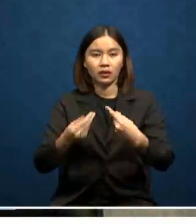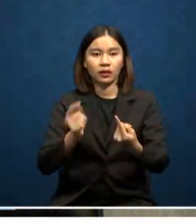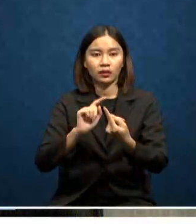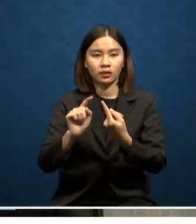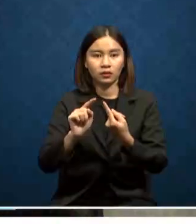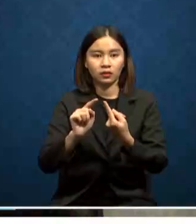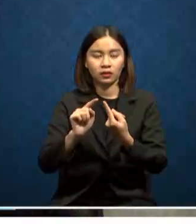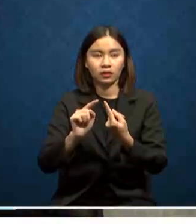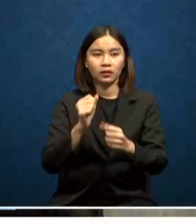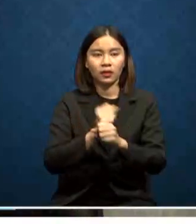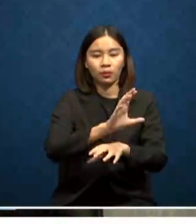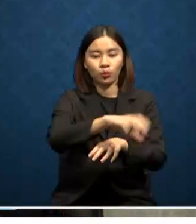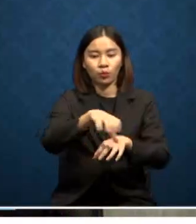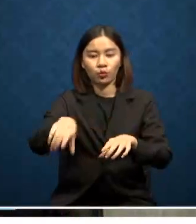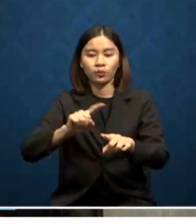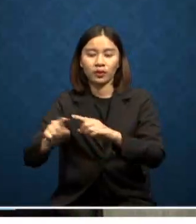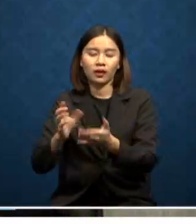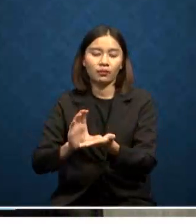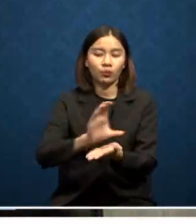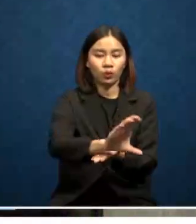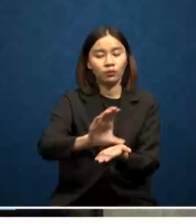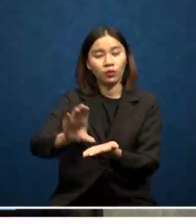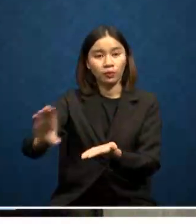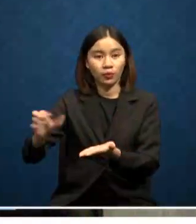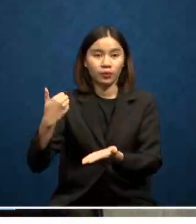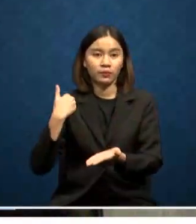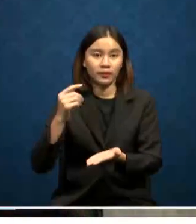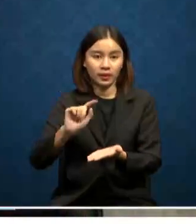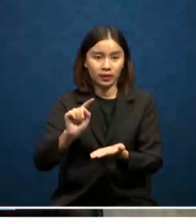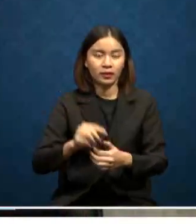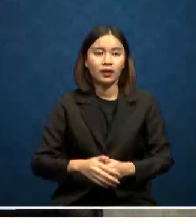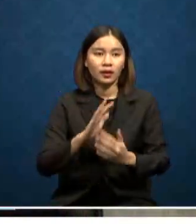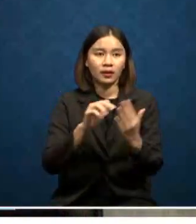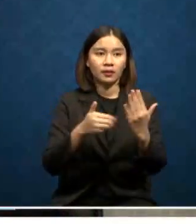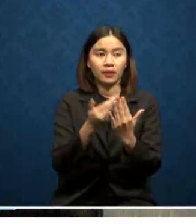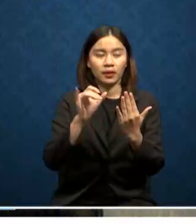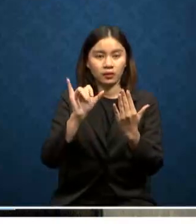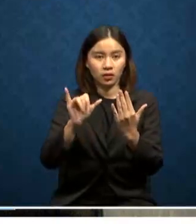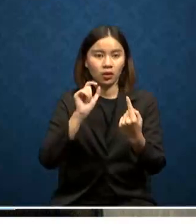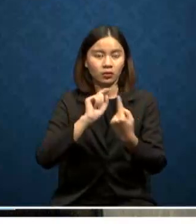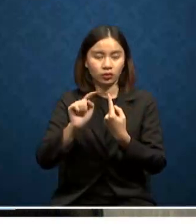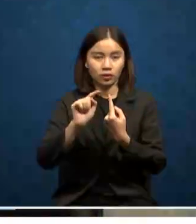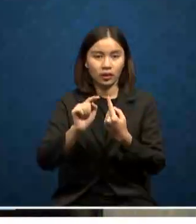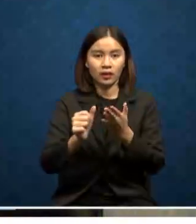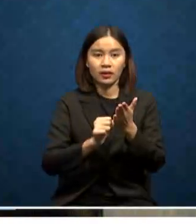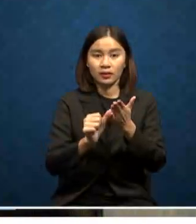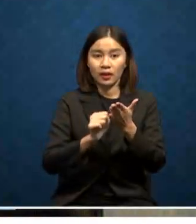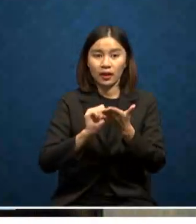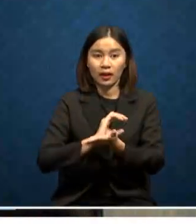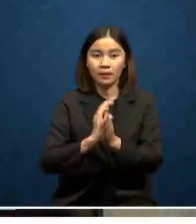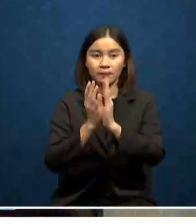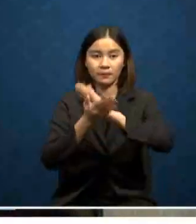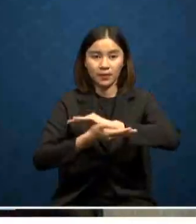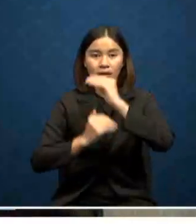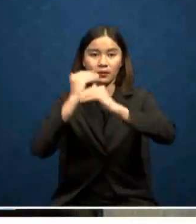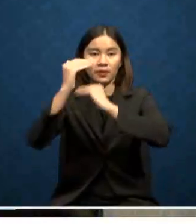ให้กับหน่วยงานต่างๆที่เกี่ยวข้องนะครับเรื่องของยุทธศาสตร์ด้านการปรับสมดุลและการ